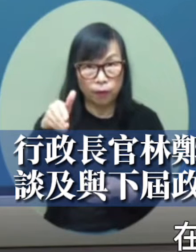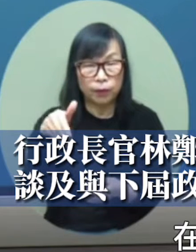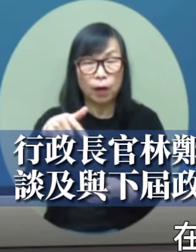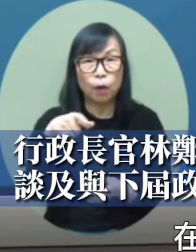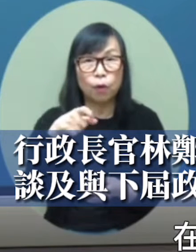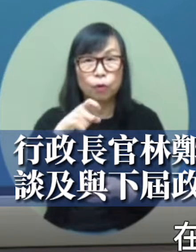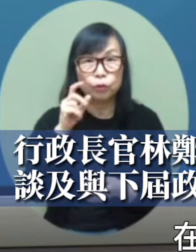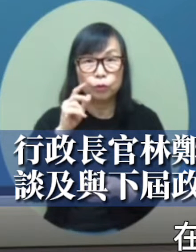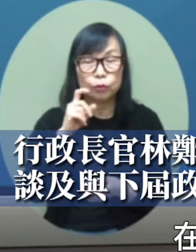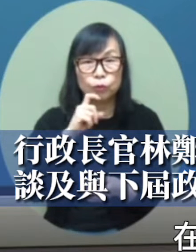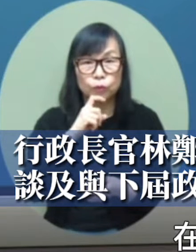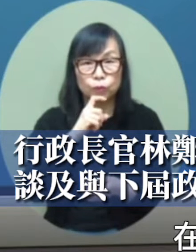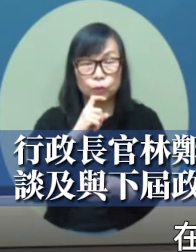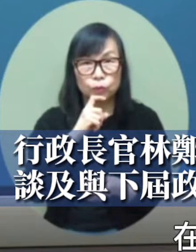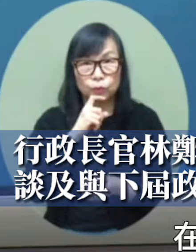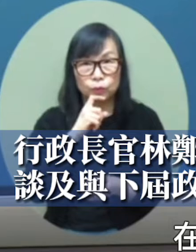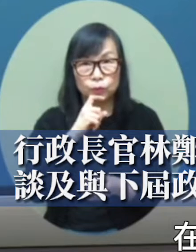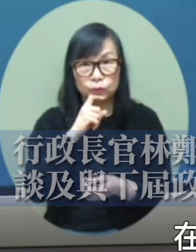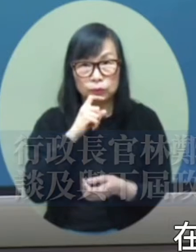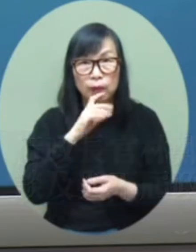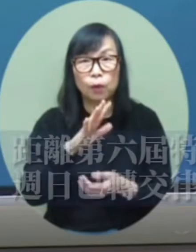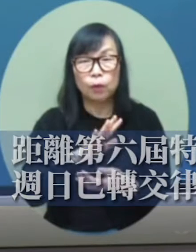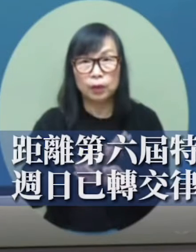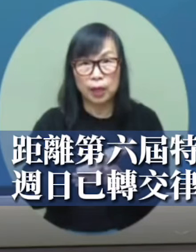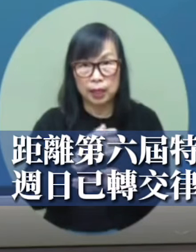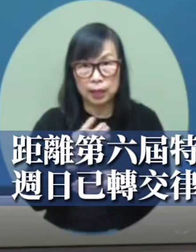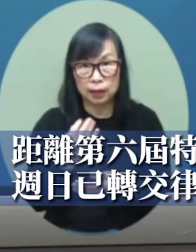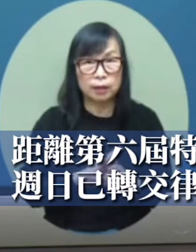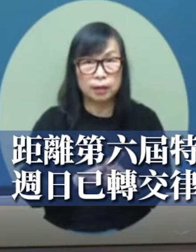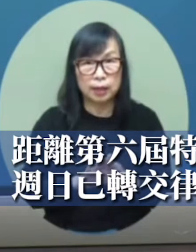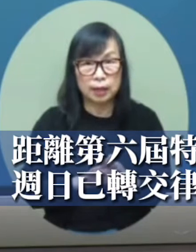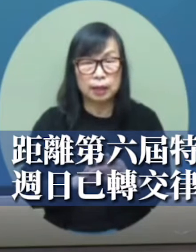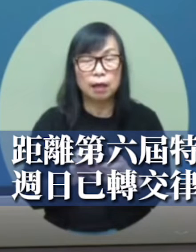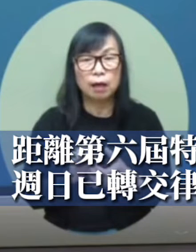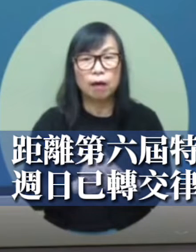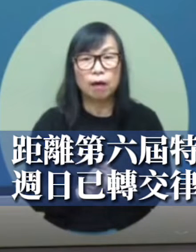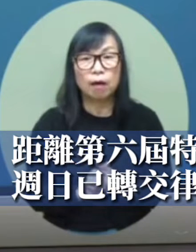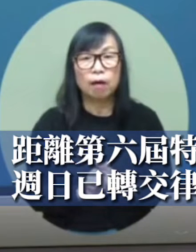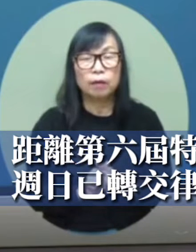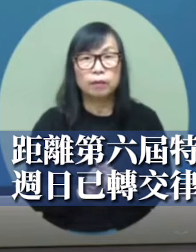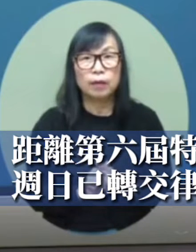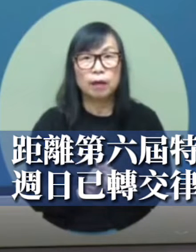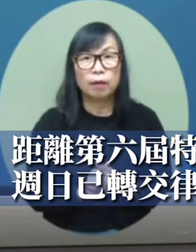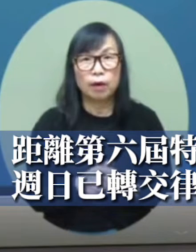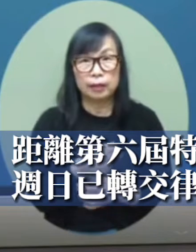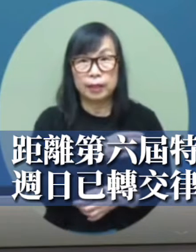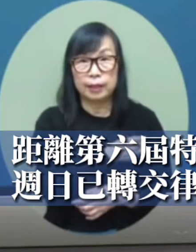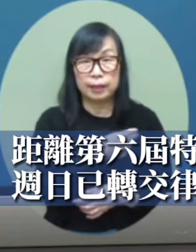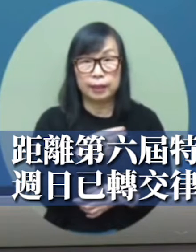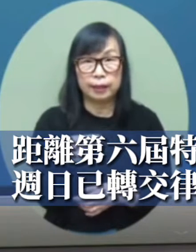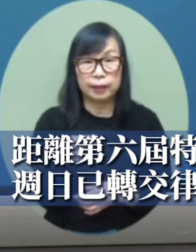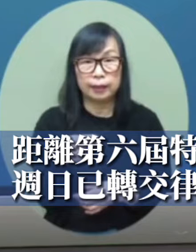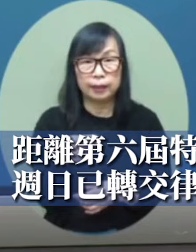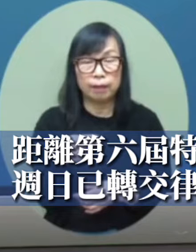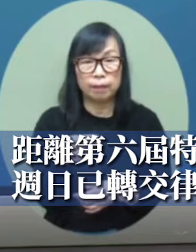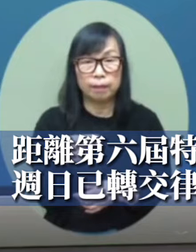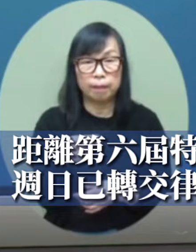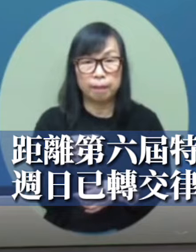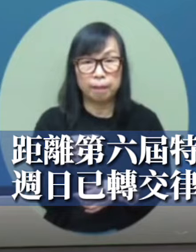碼以下呢幾件嘅工作嘅。第一咧，我哋已經喺星期日咧就係